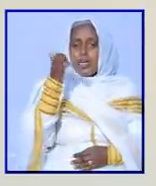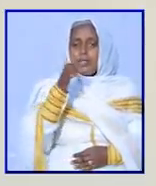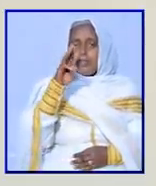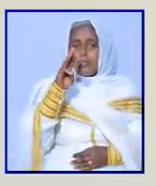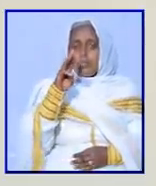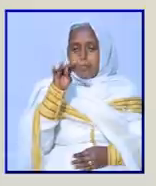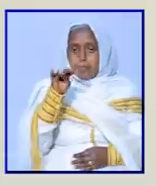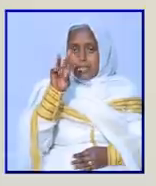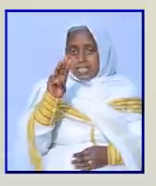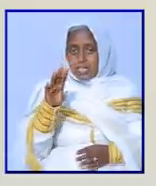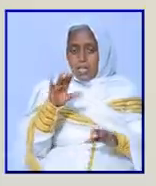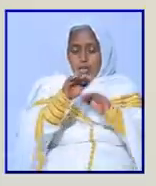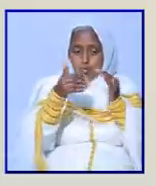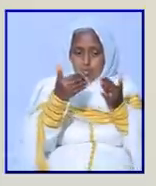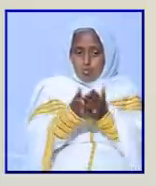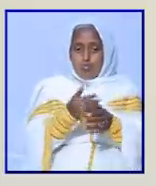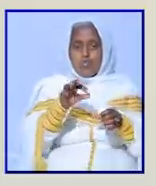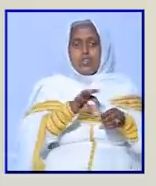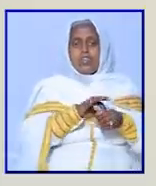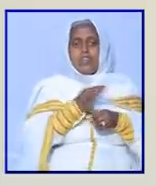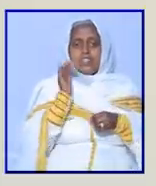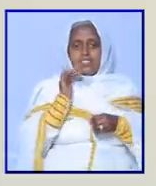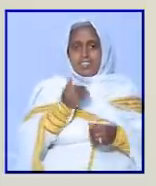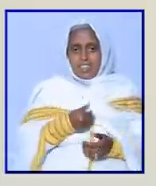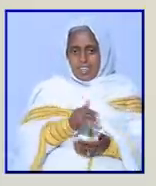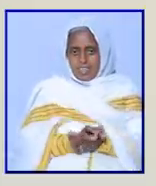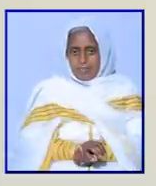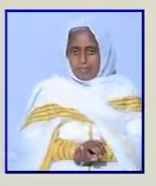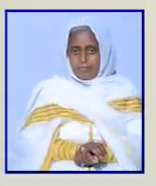ወመሰ ኩሉ ነፍስትነ